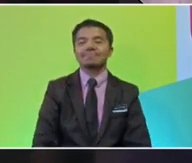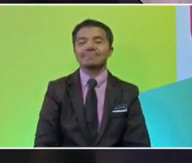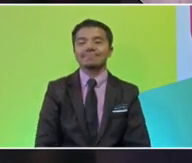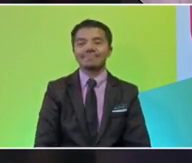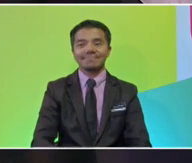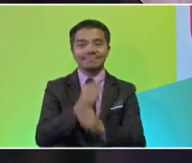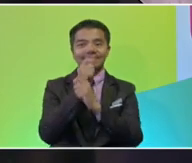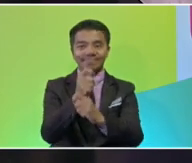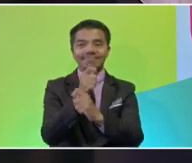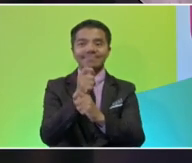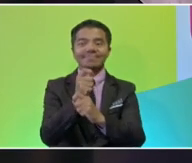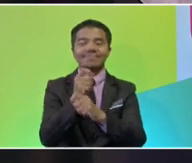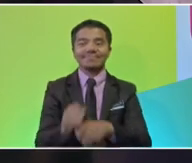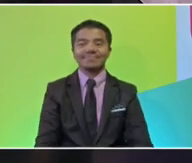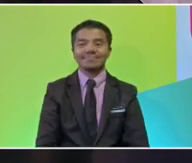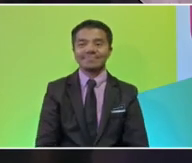Tania